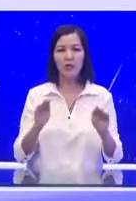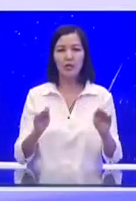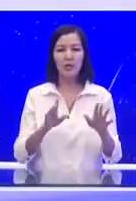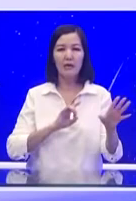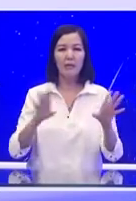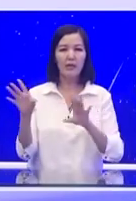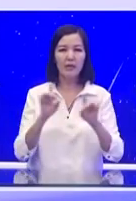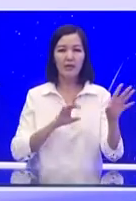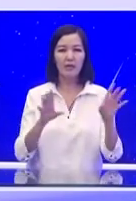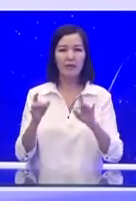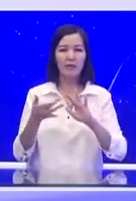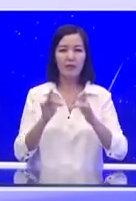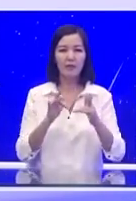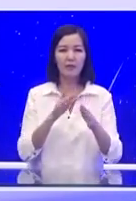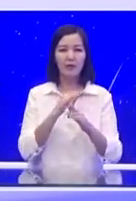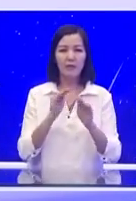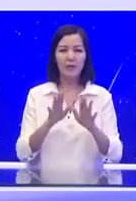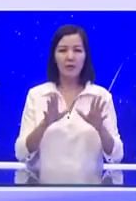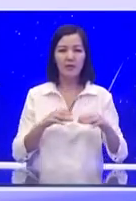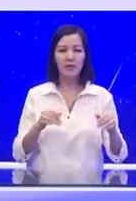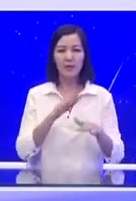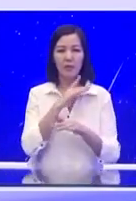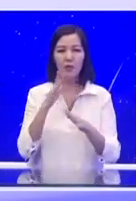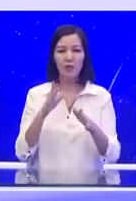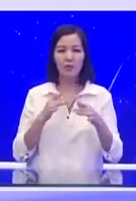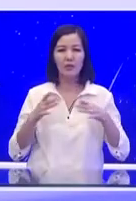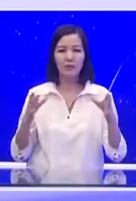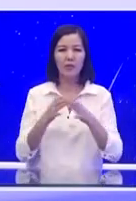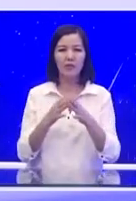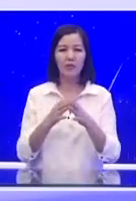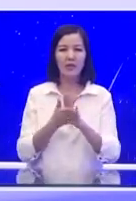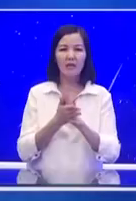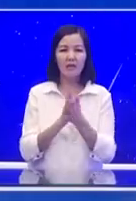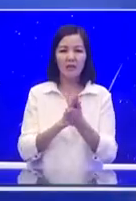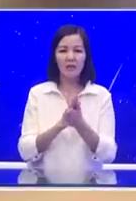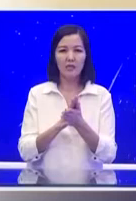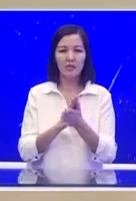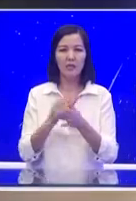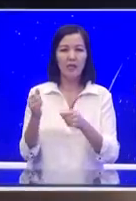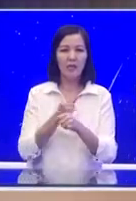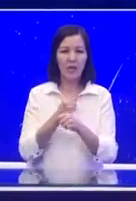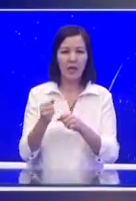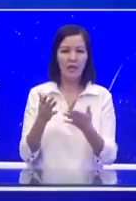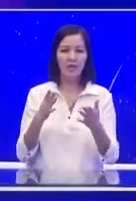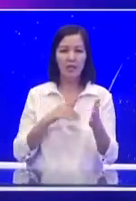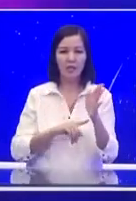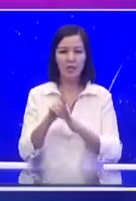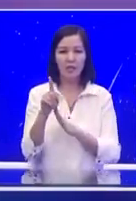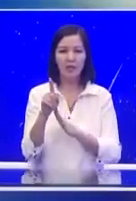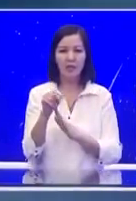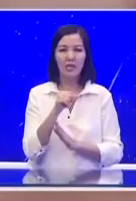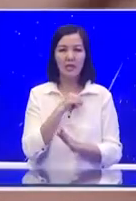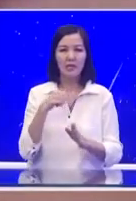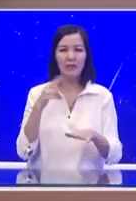акцию в социальных сетях, но многодетных собралось так много, что образовалась давка и даже началась драка. Предприниматели сами